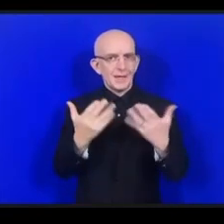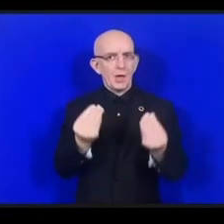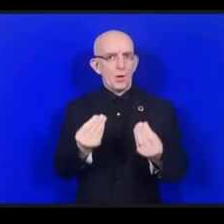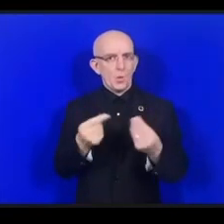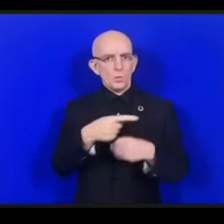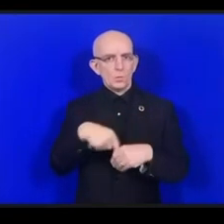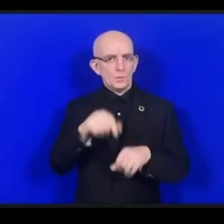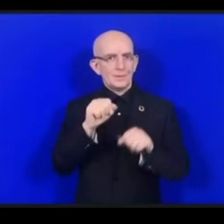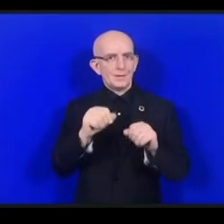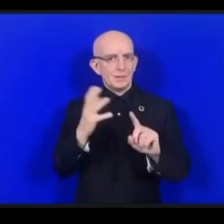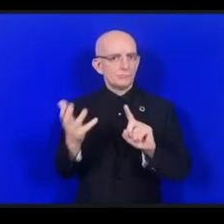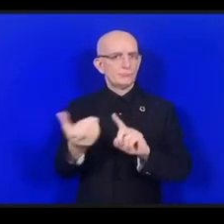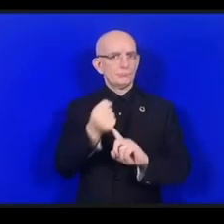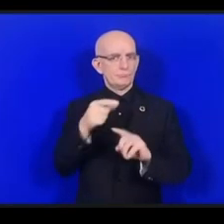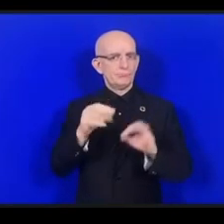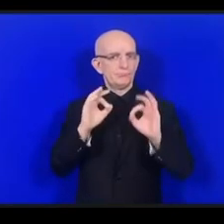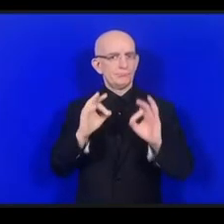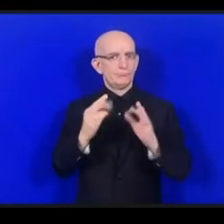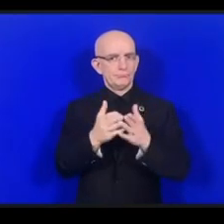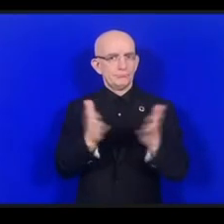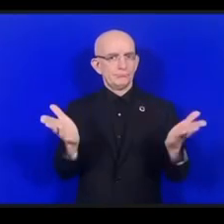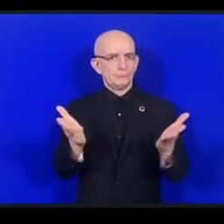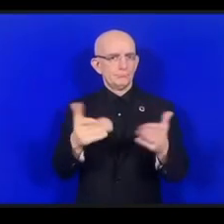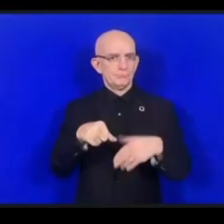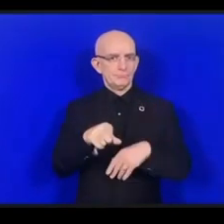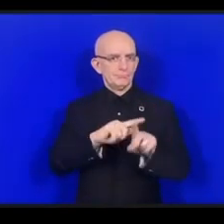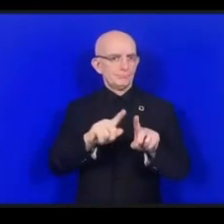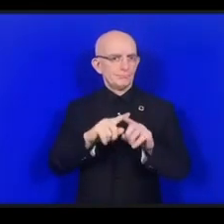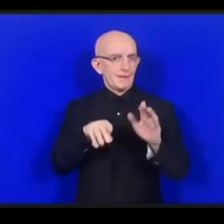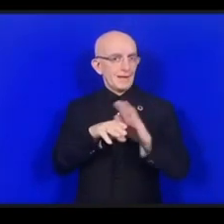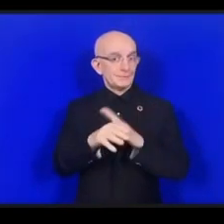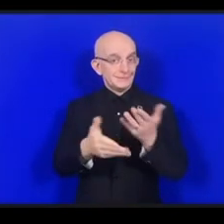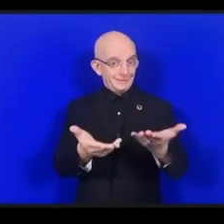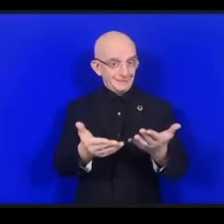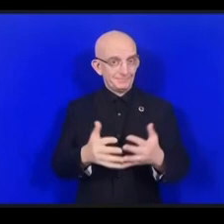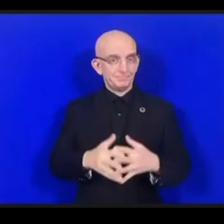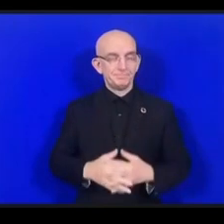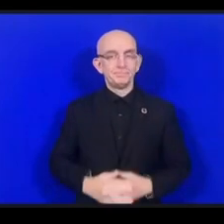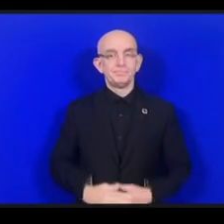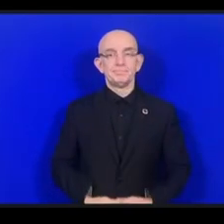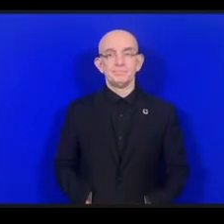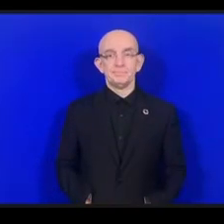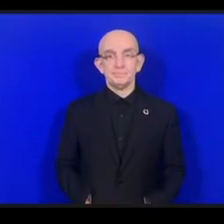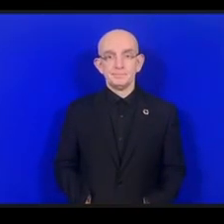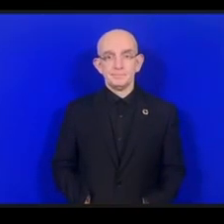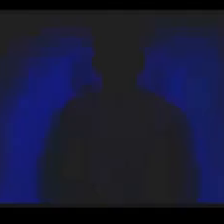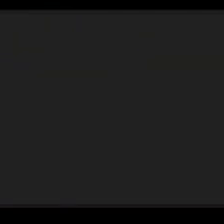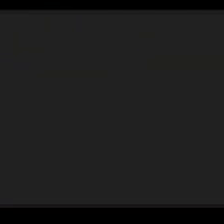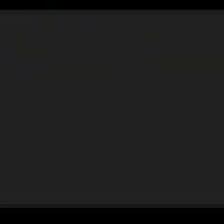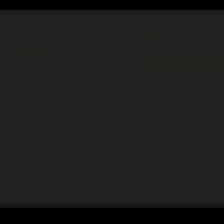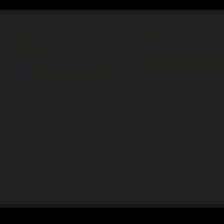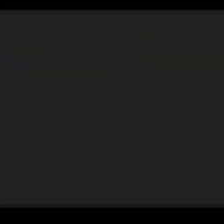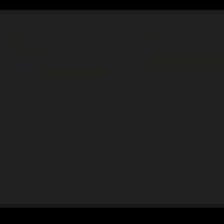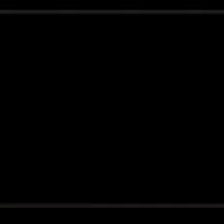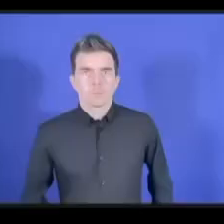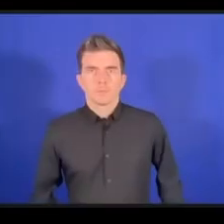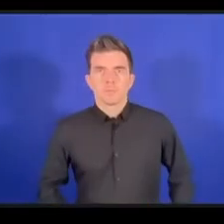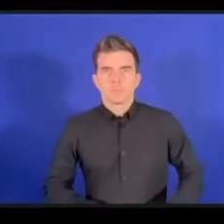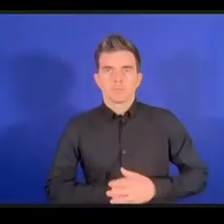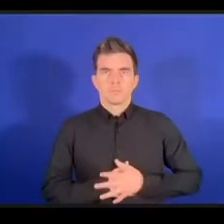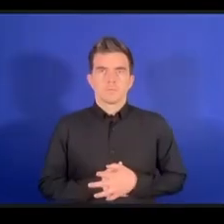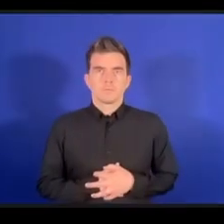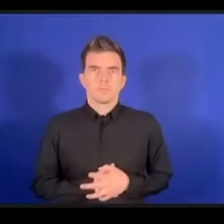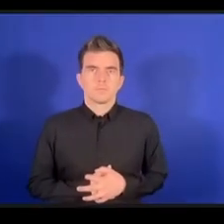更好的去理解这个可及性的问题。非常感谢给我机会发